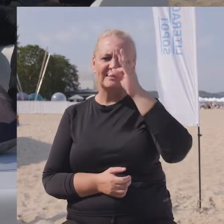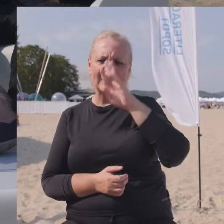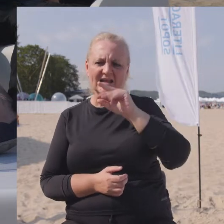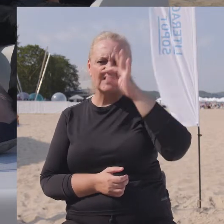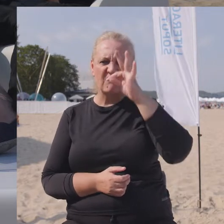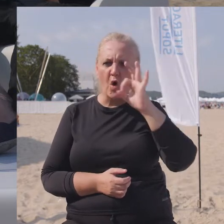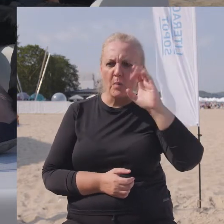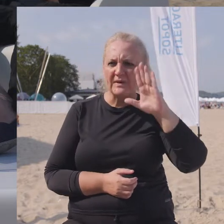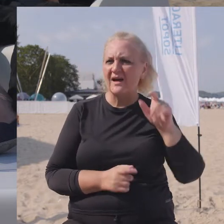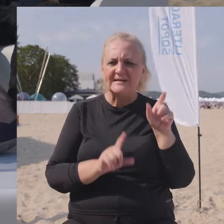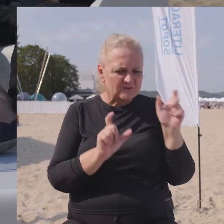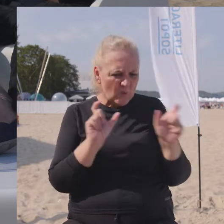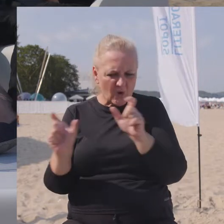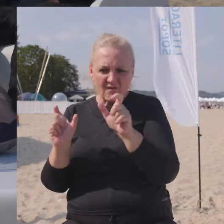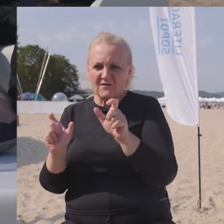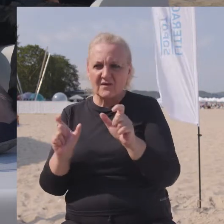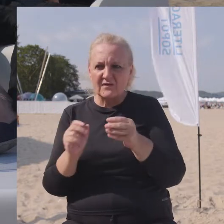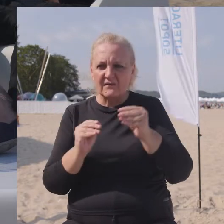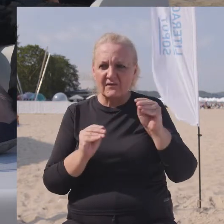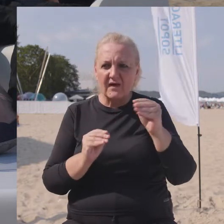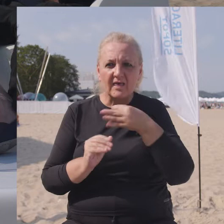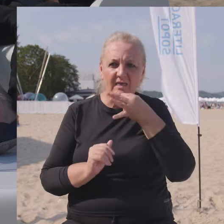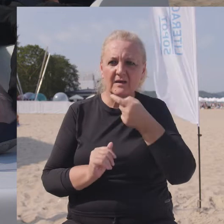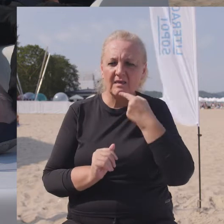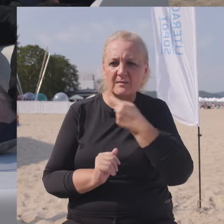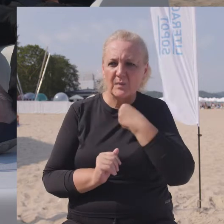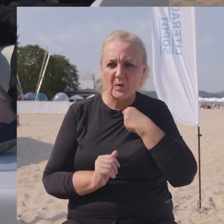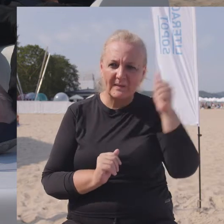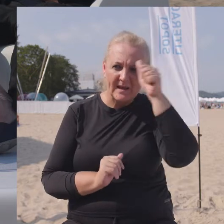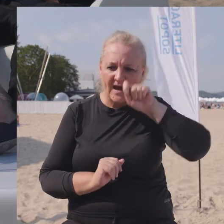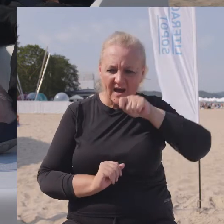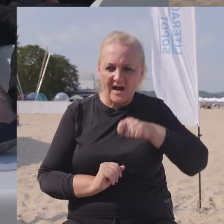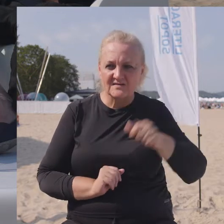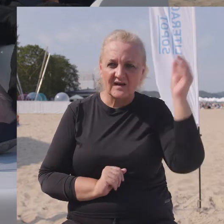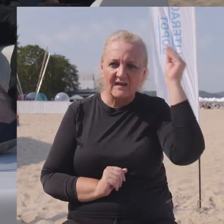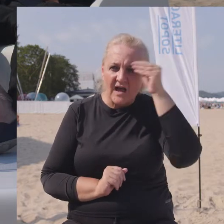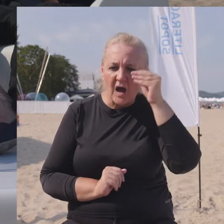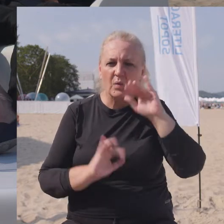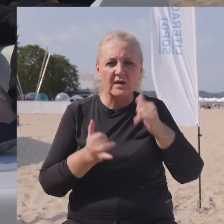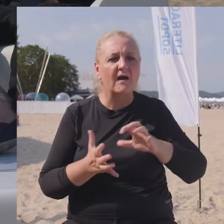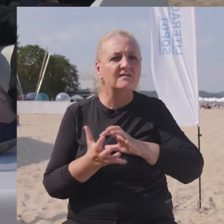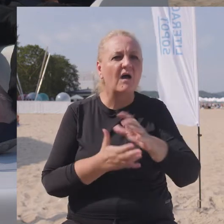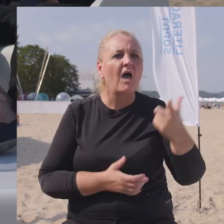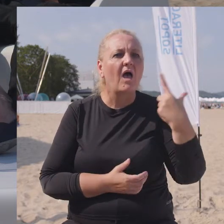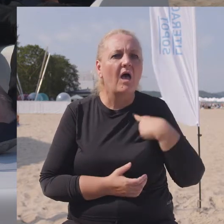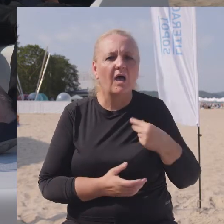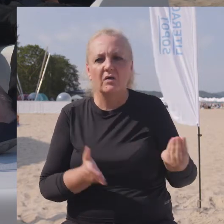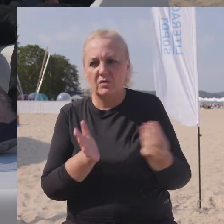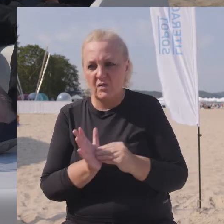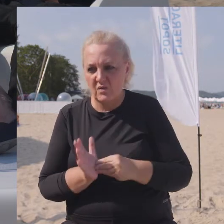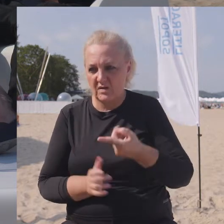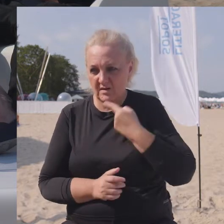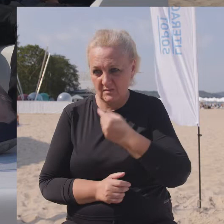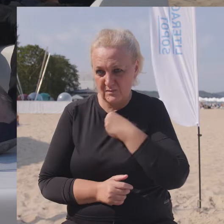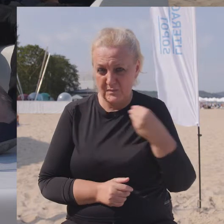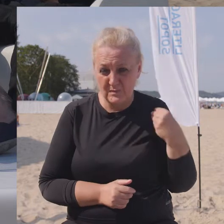też rozgaszczają się w naszym języku. Uczymy się nazywać poszczególne elementy tego świata i myślę, że